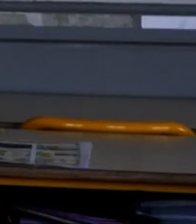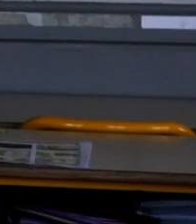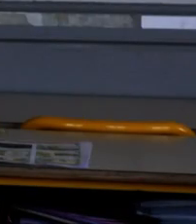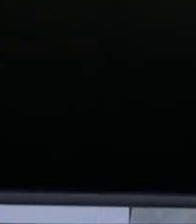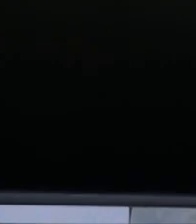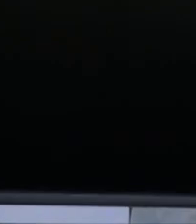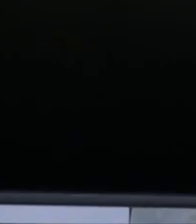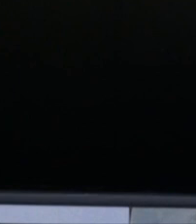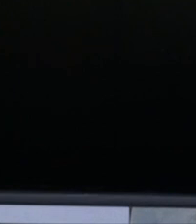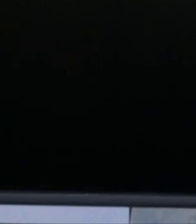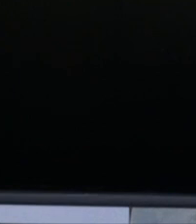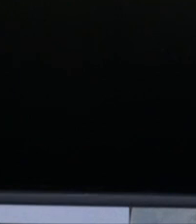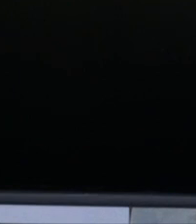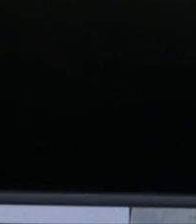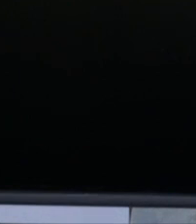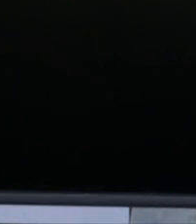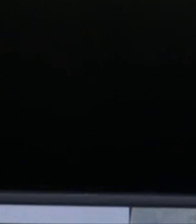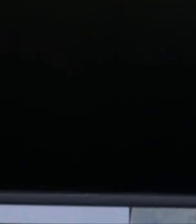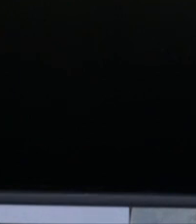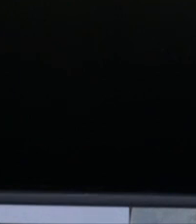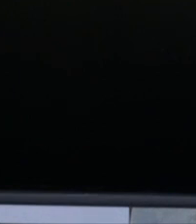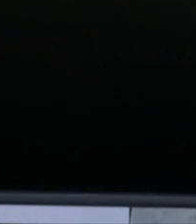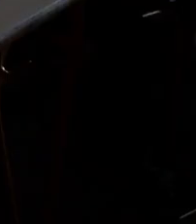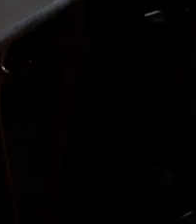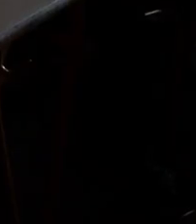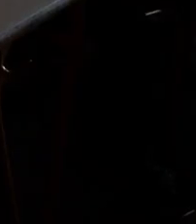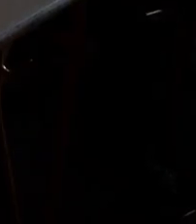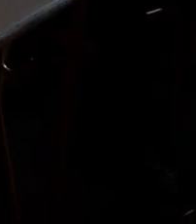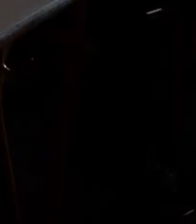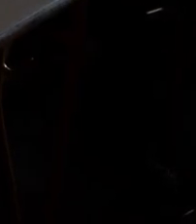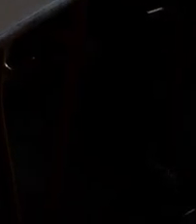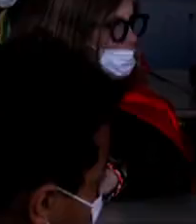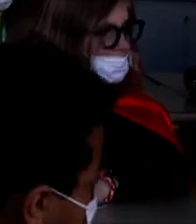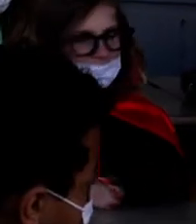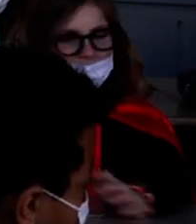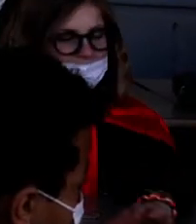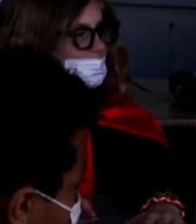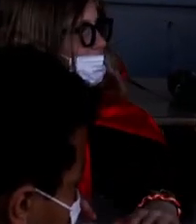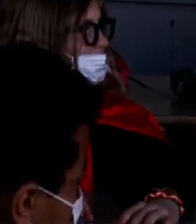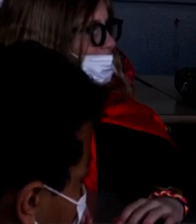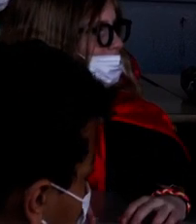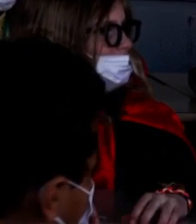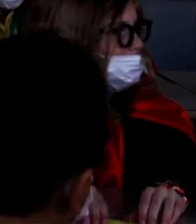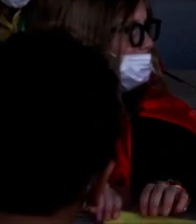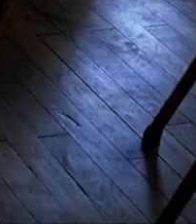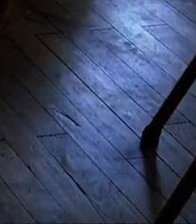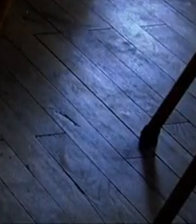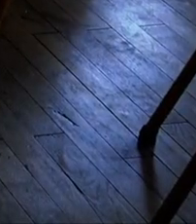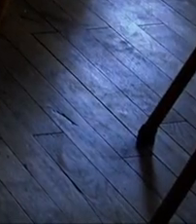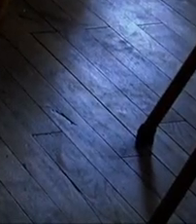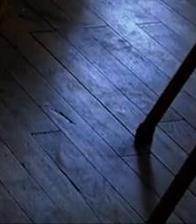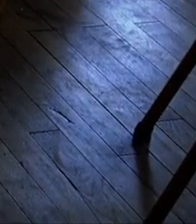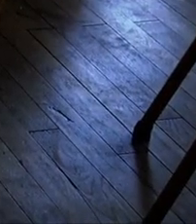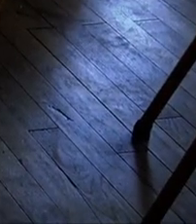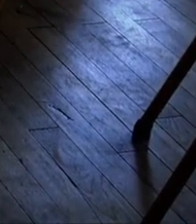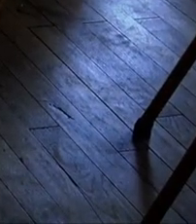8 séances. On va par exemple s'intéresser au cycle du sommeil, on va découvrir les besoins en sommeil, on va découvrir les spécificités